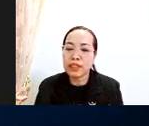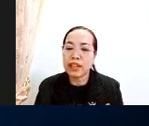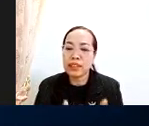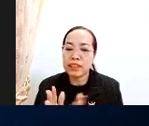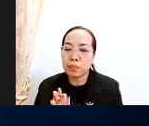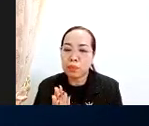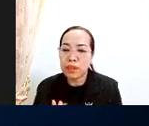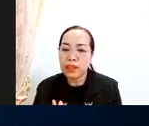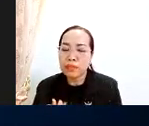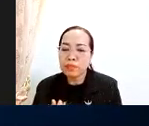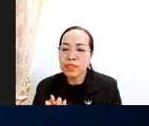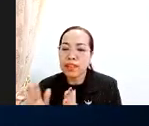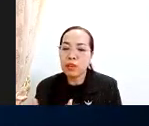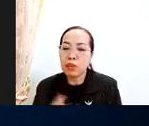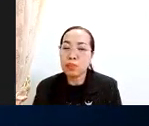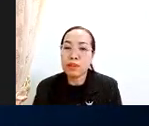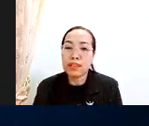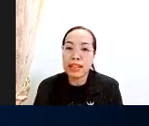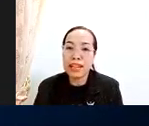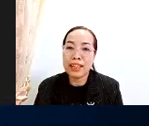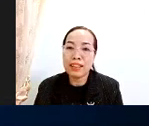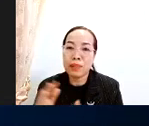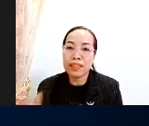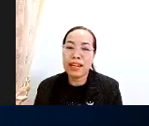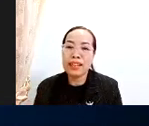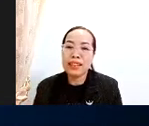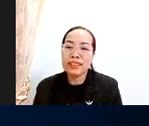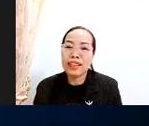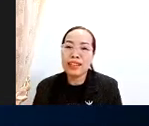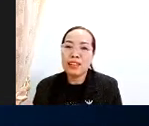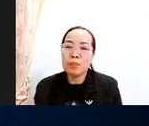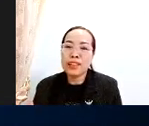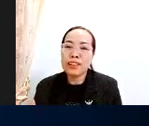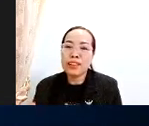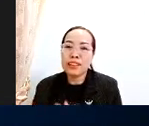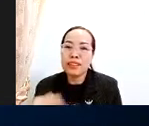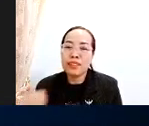bình sơ ngay đọc rộng vấy chà krom hôn ban bằng ca chà